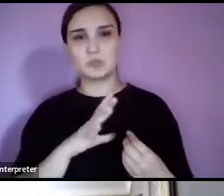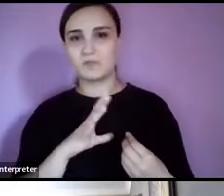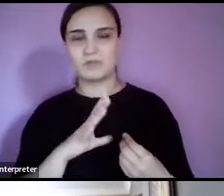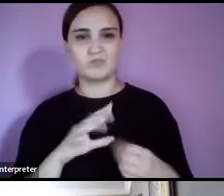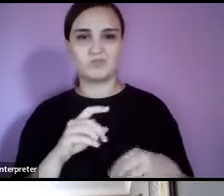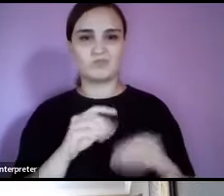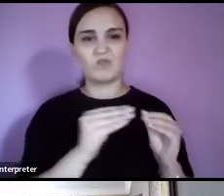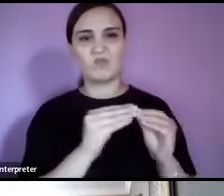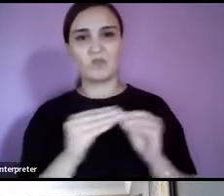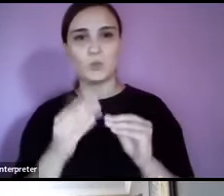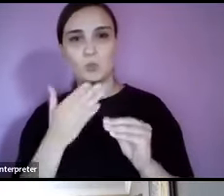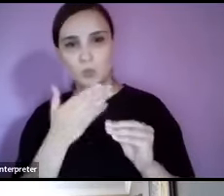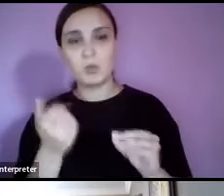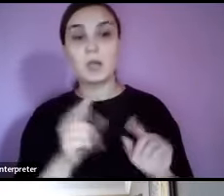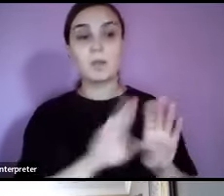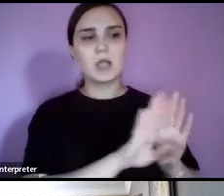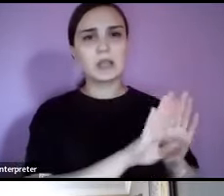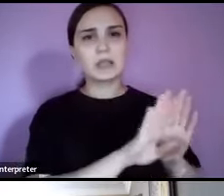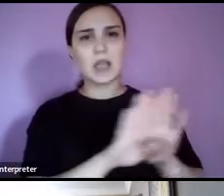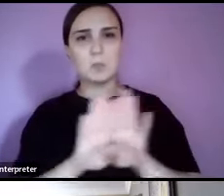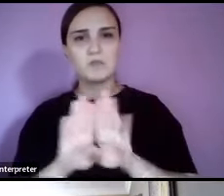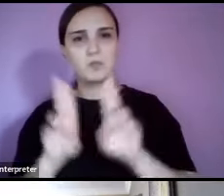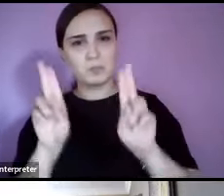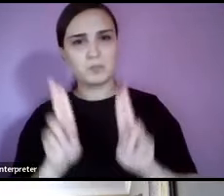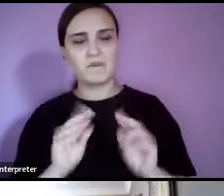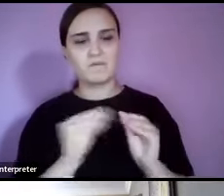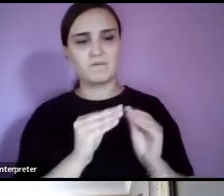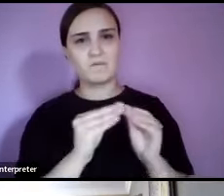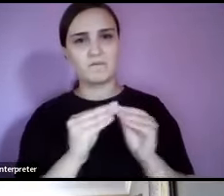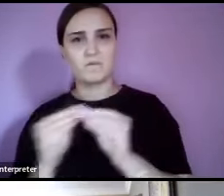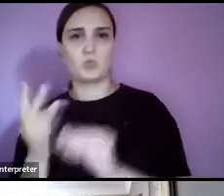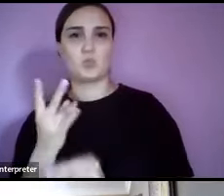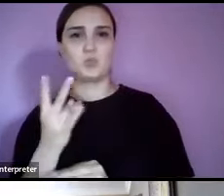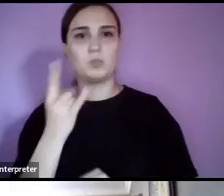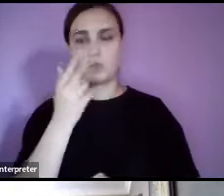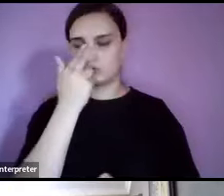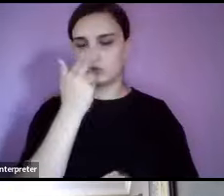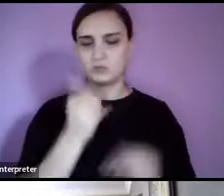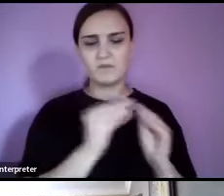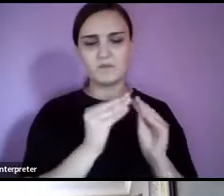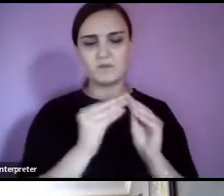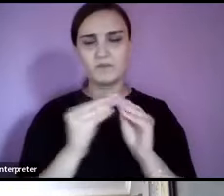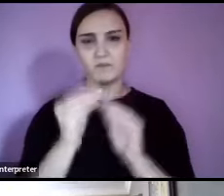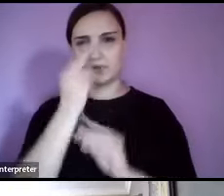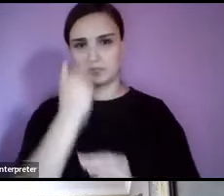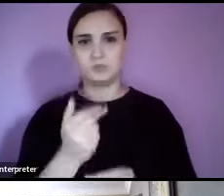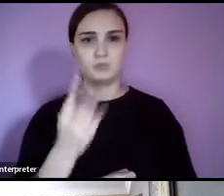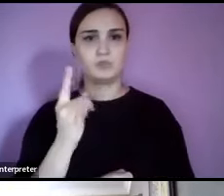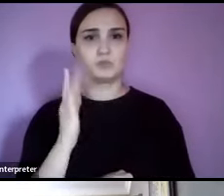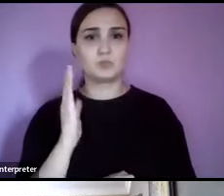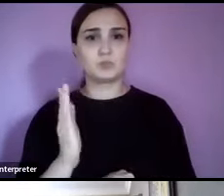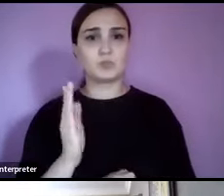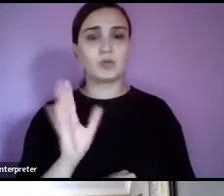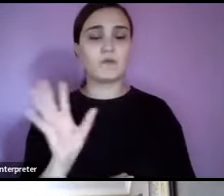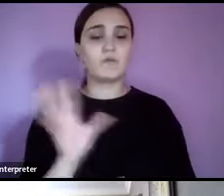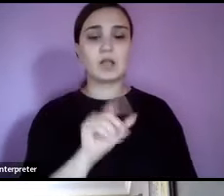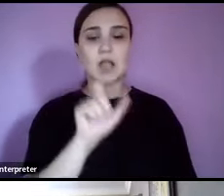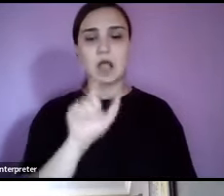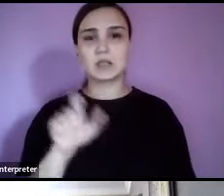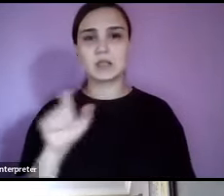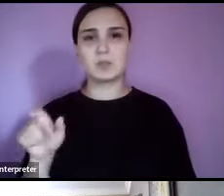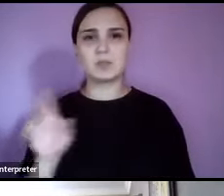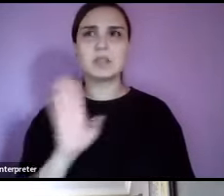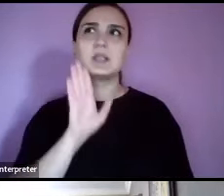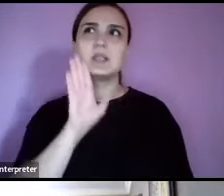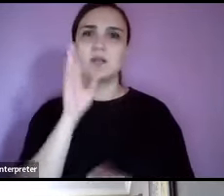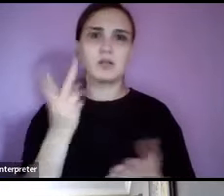რომ რაღაც ეტაპზე ბავშვი შეეგუება ამ რუტინას. ასევე უნდა აღნიშნოთ, რომ ნუ ყველა ადამიანი არ არის ესეთი დილის ადამიანი, ყველას